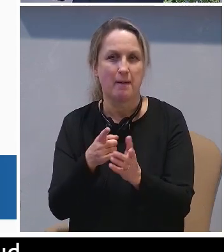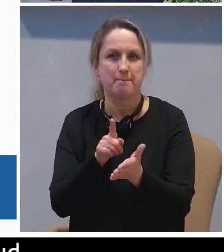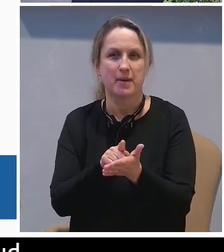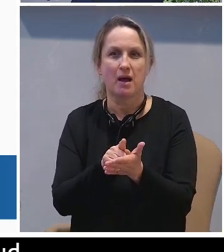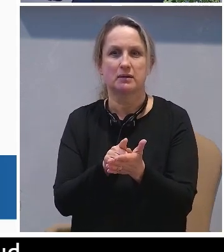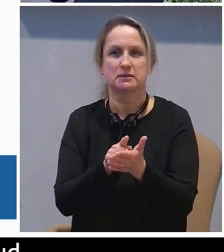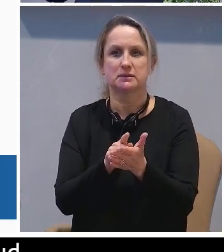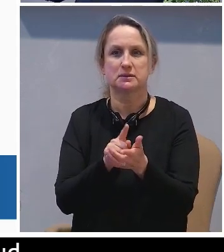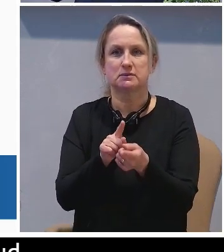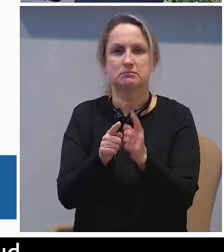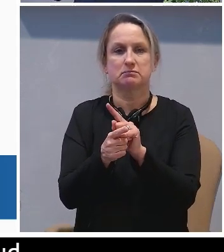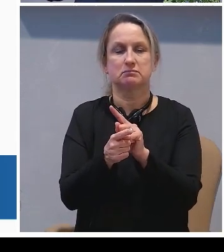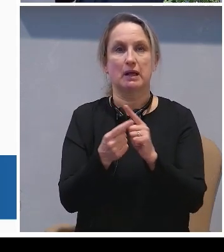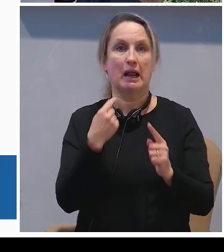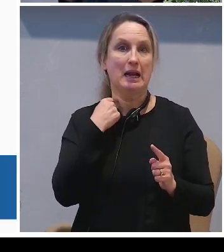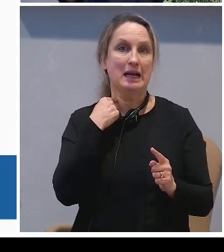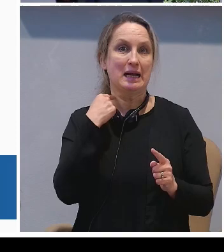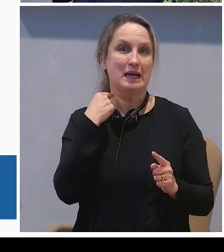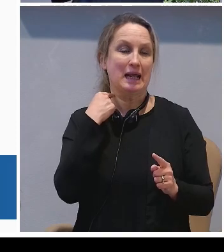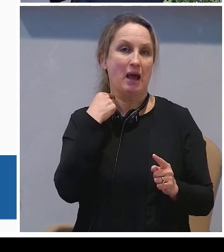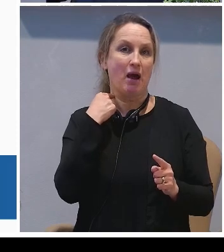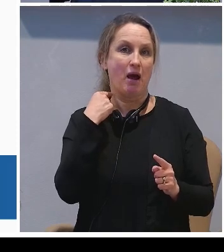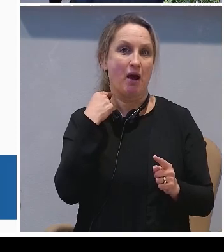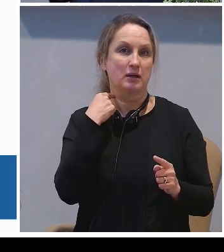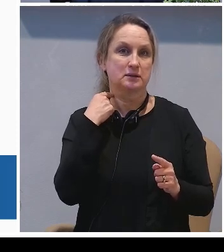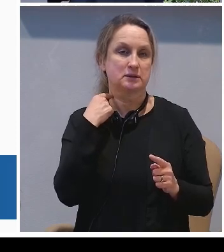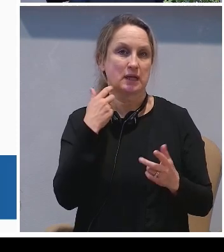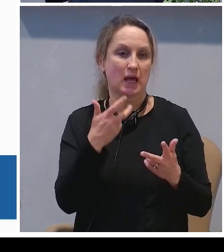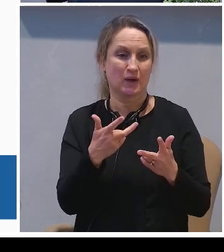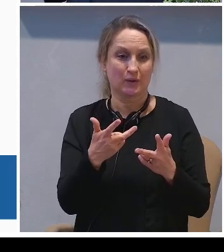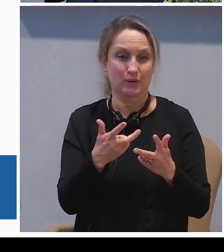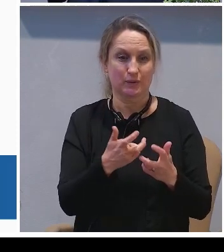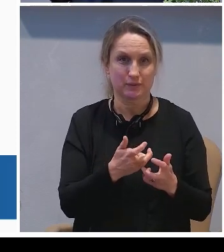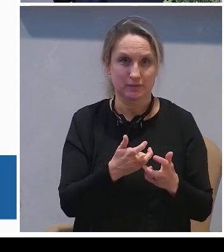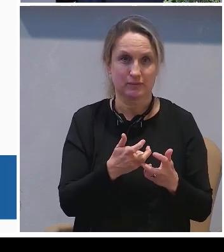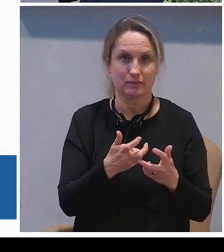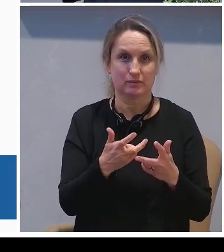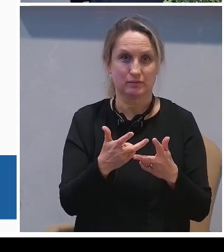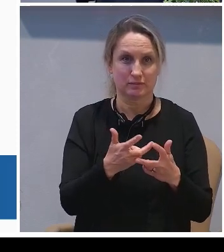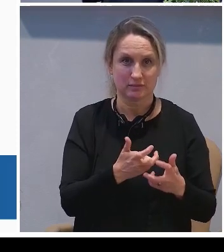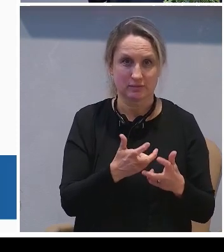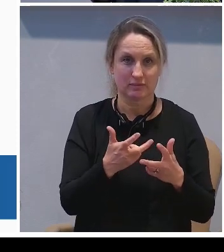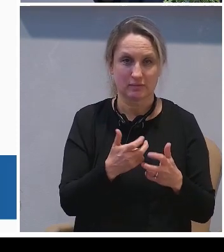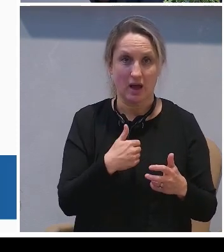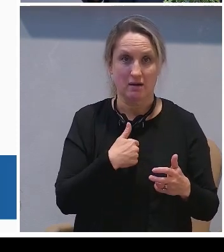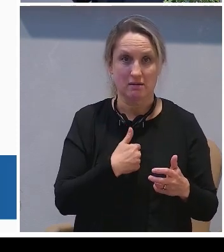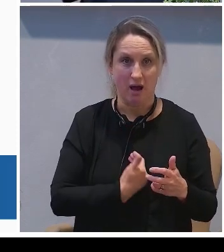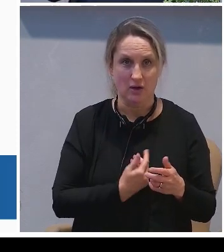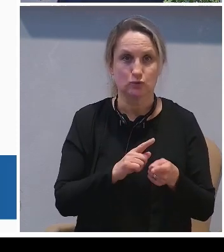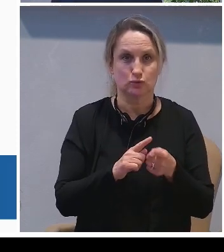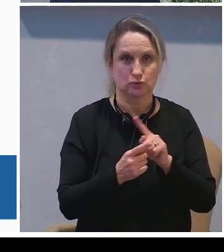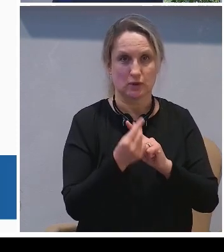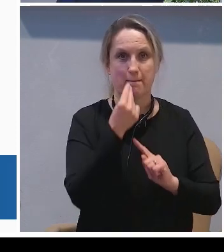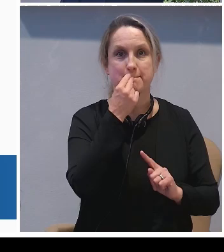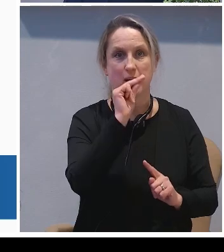It's a molecule parandama intended to lihase kontraktsioonis tekkinud kahjustust, et siin vasakpoolsel pildil improve te näete